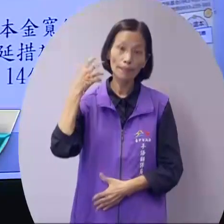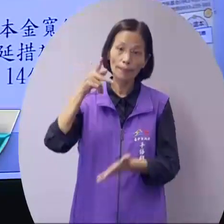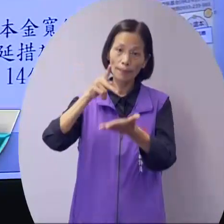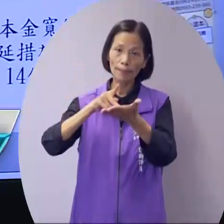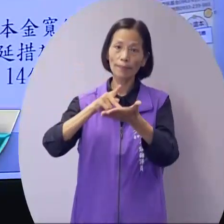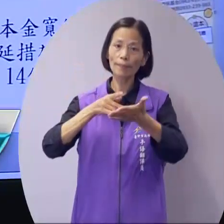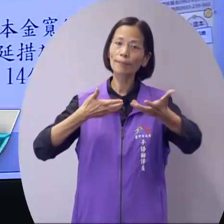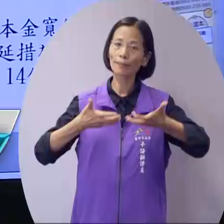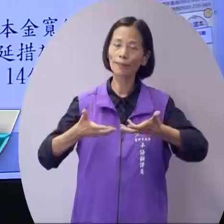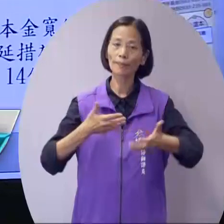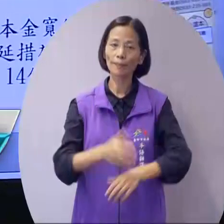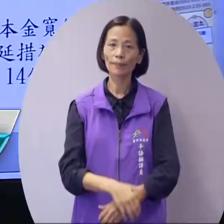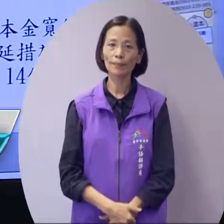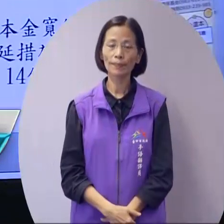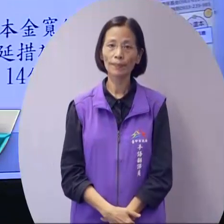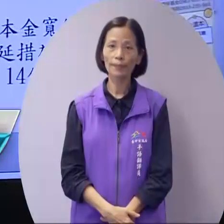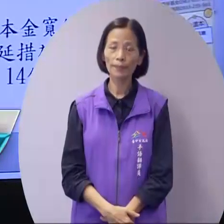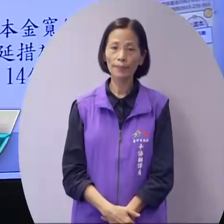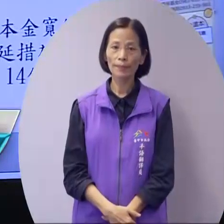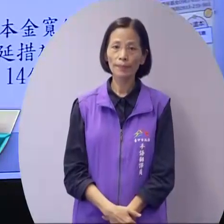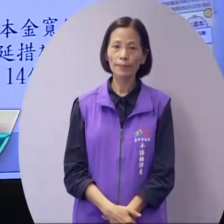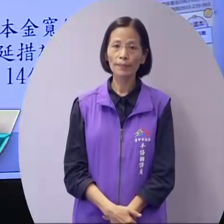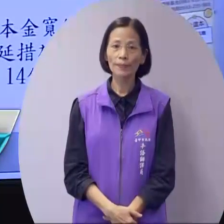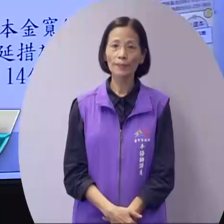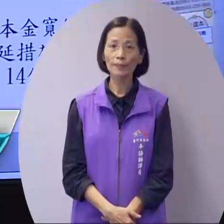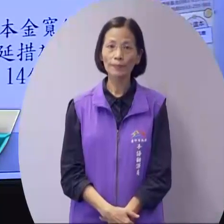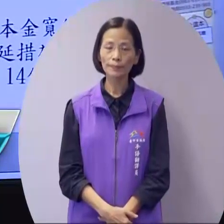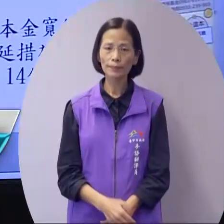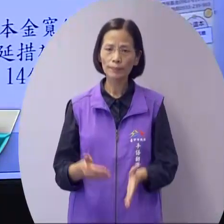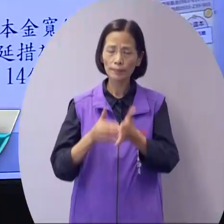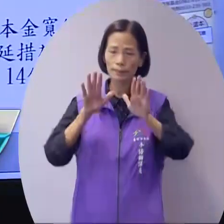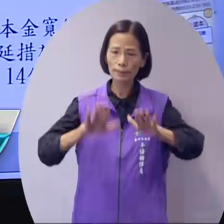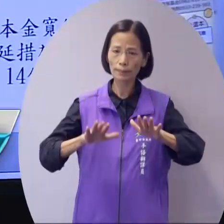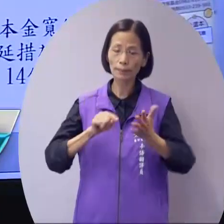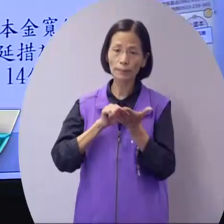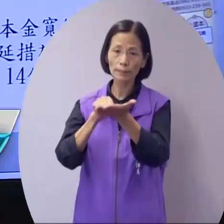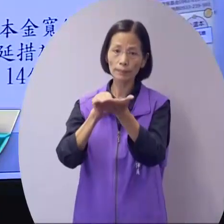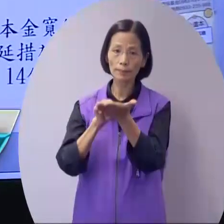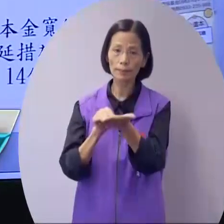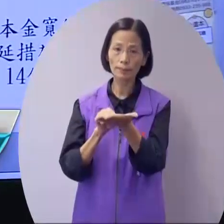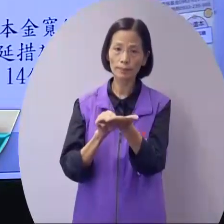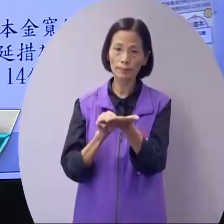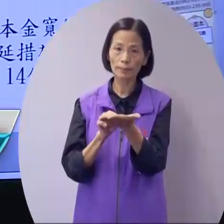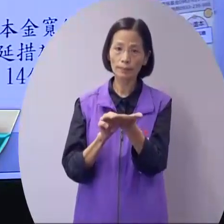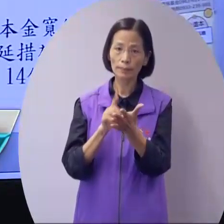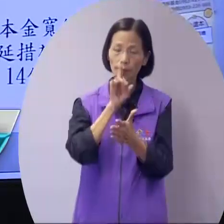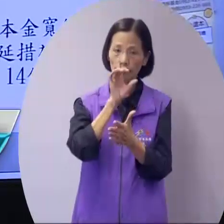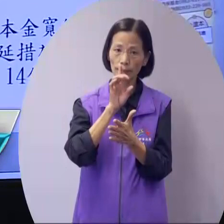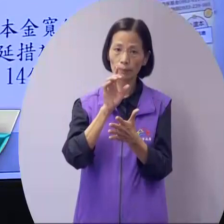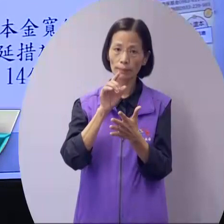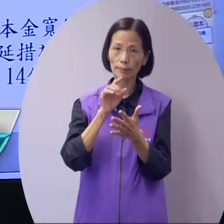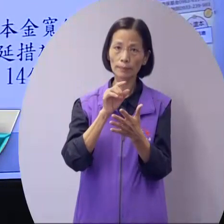样的差别。那目前呢，办理申请一个辅导我们台中市